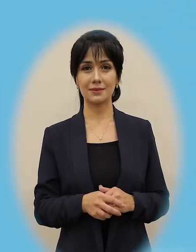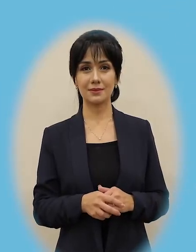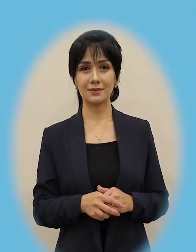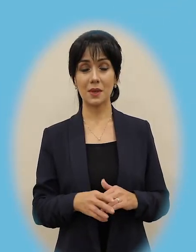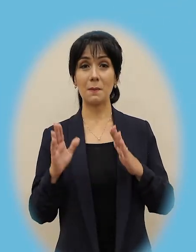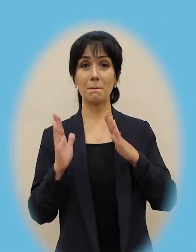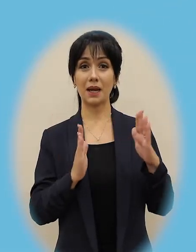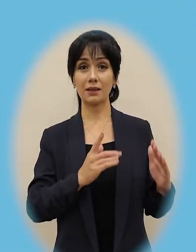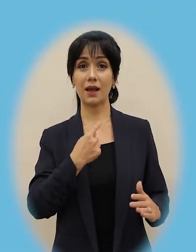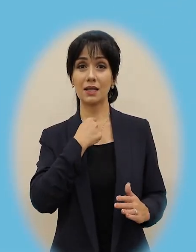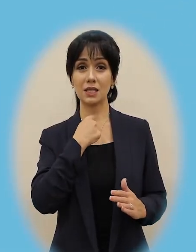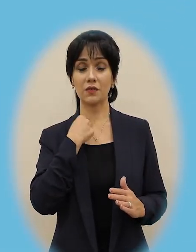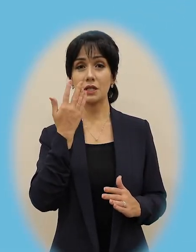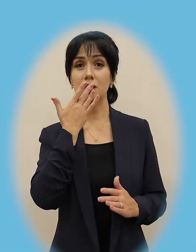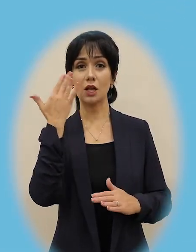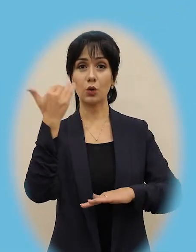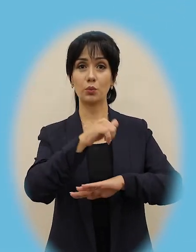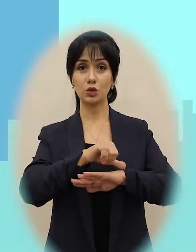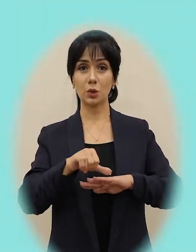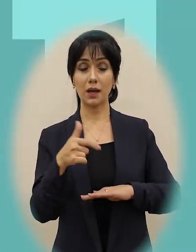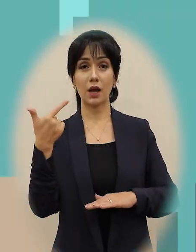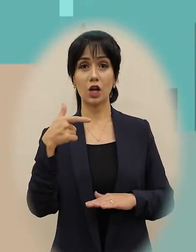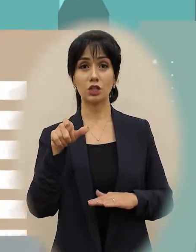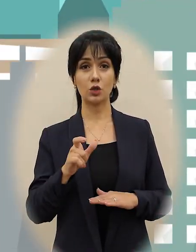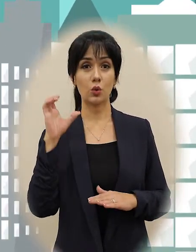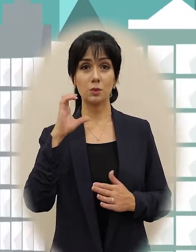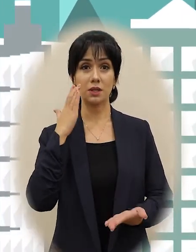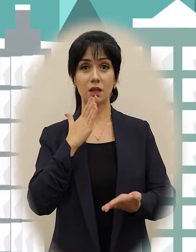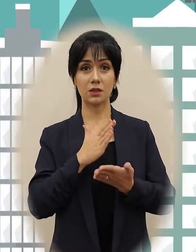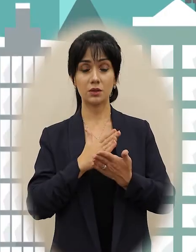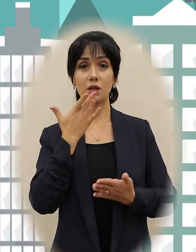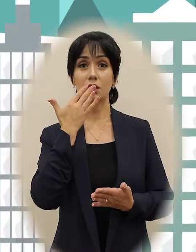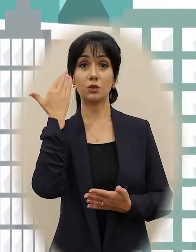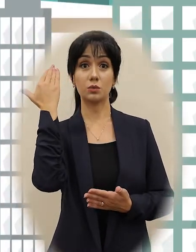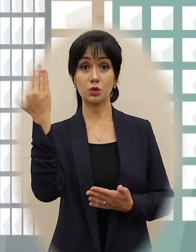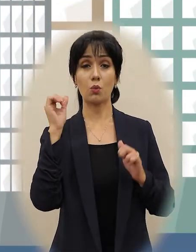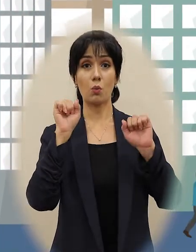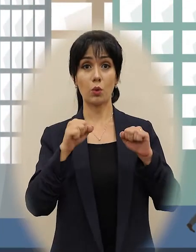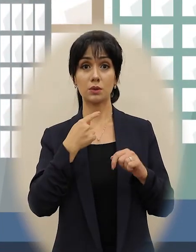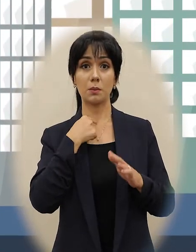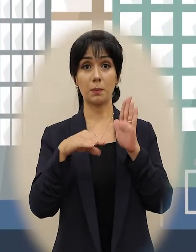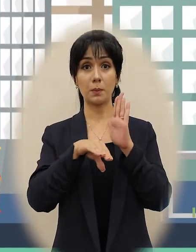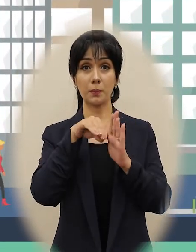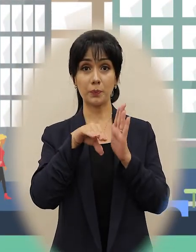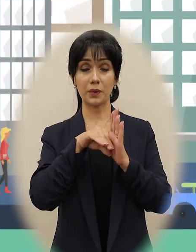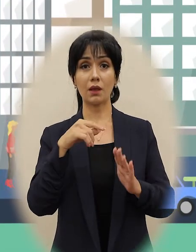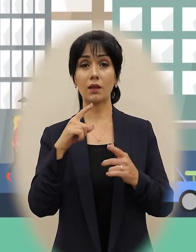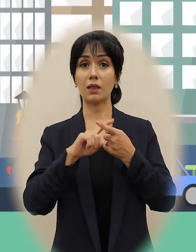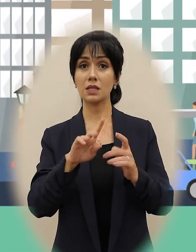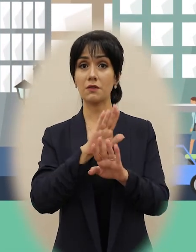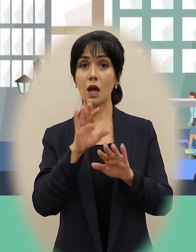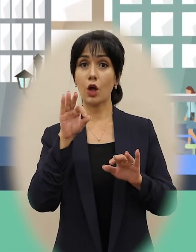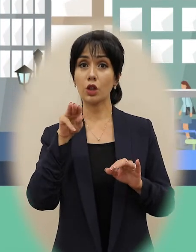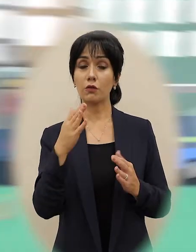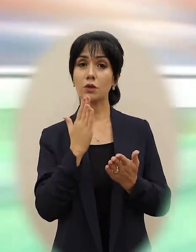порядок голосования за рубежом граждане узбекистана находящиеся за рубежом смогут проголосовать на выборах независимо от